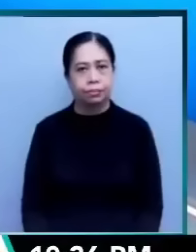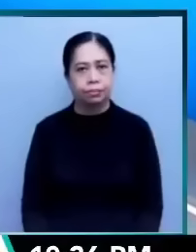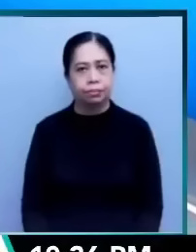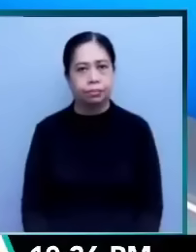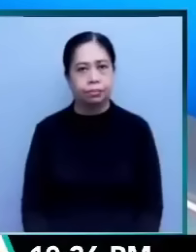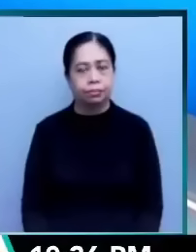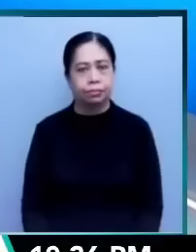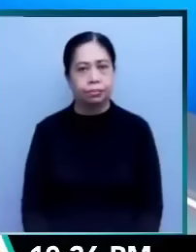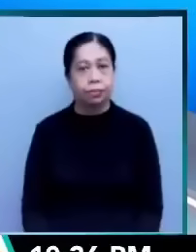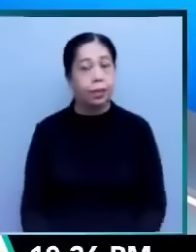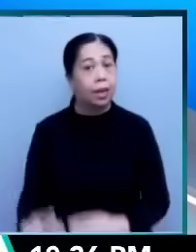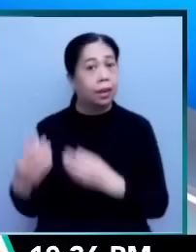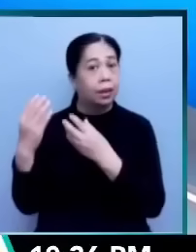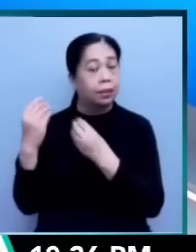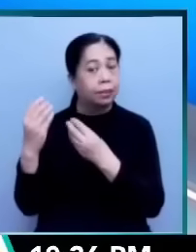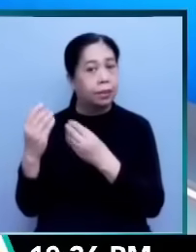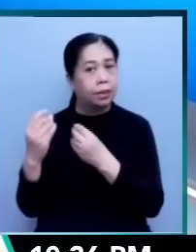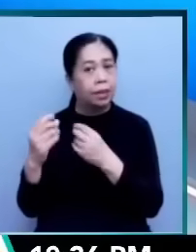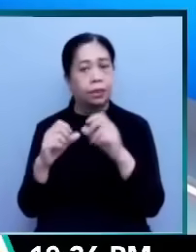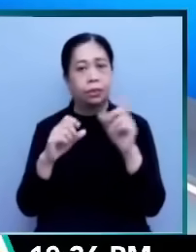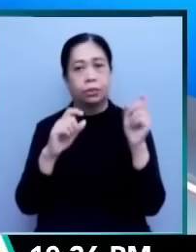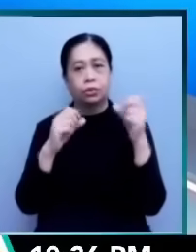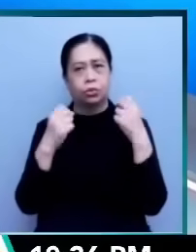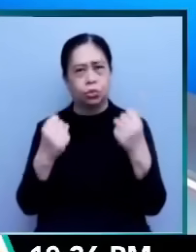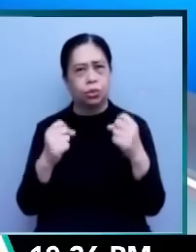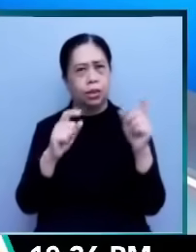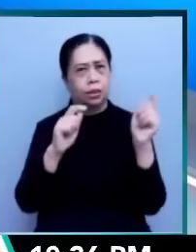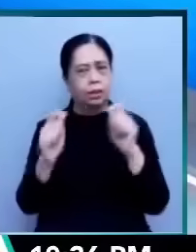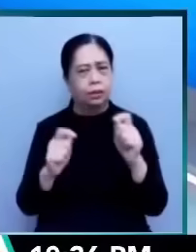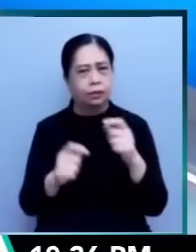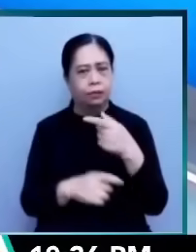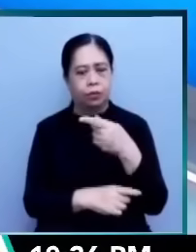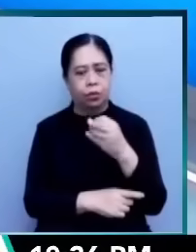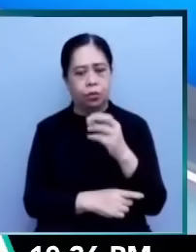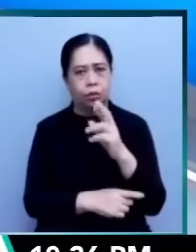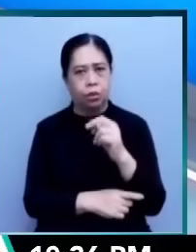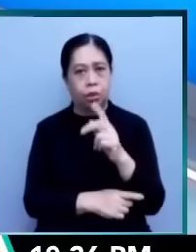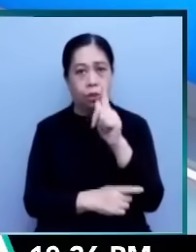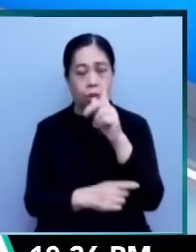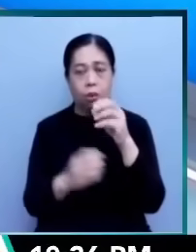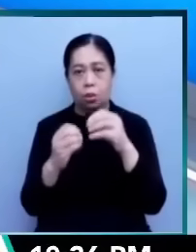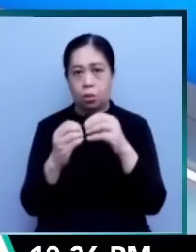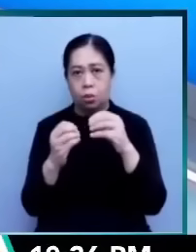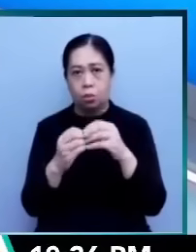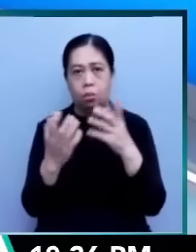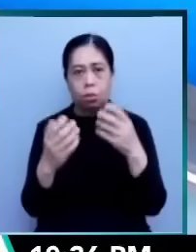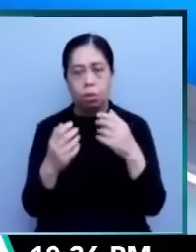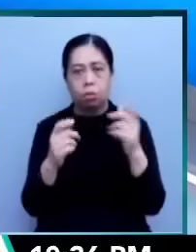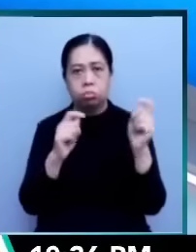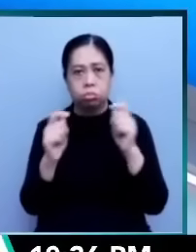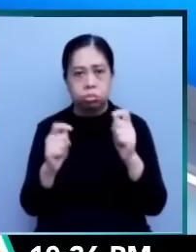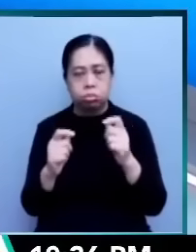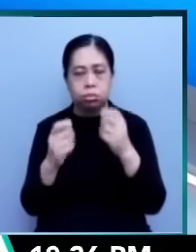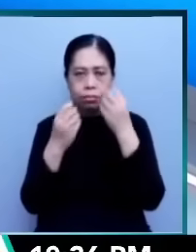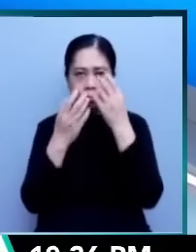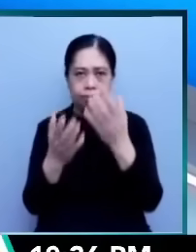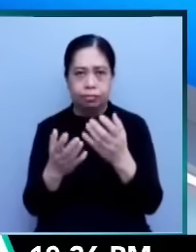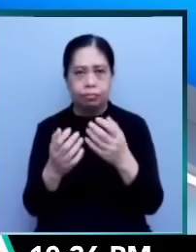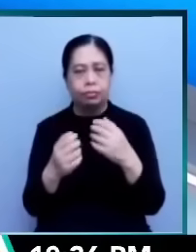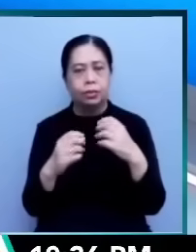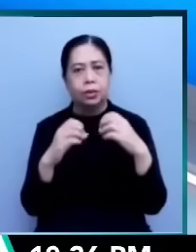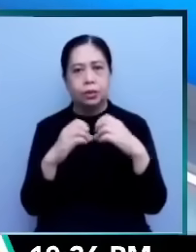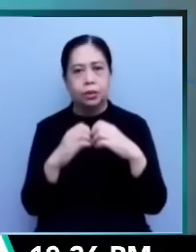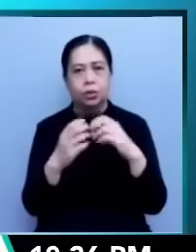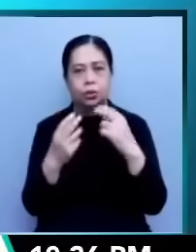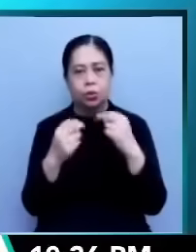ang update sa Super Typhoon Guring at sa isa pang binabantayang bagyo, ihatid ni Amor La Rosa ng GMA Integrated News Weather Center. Amor.